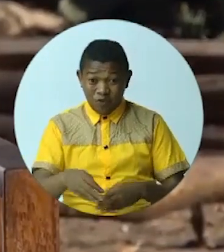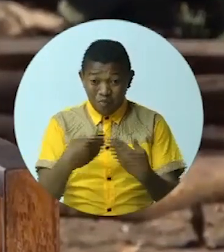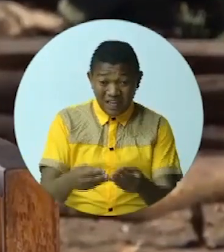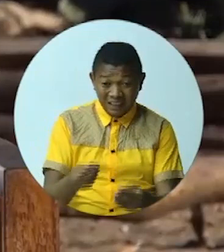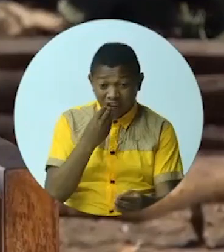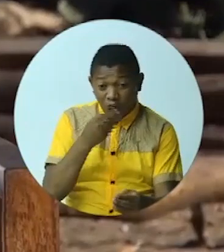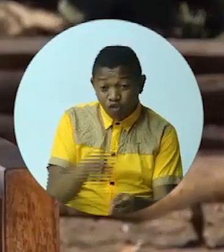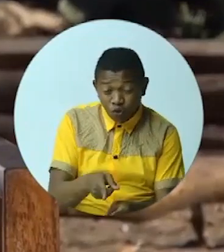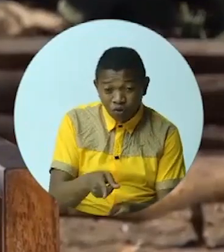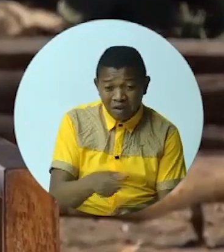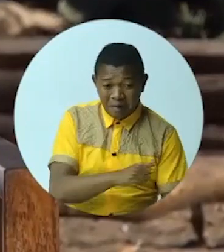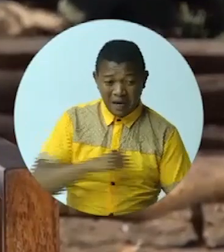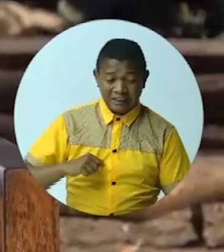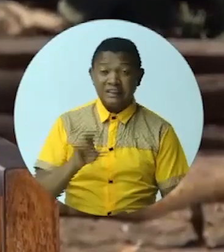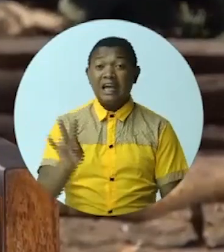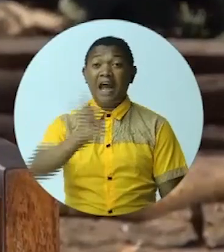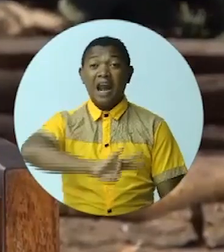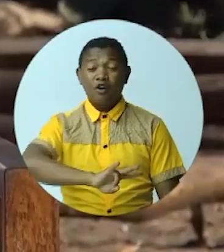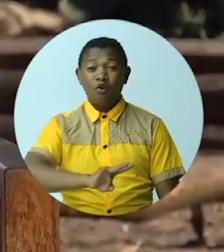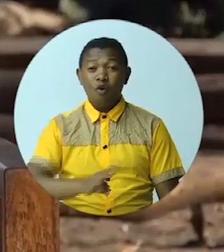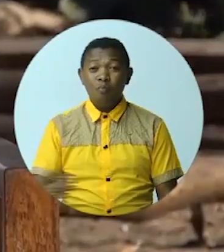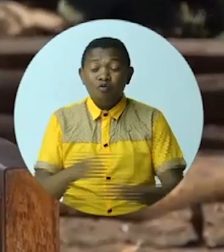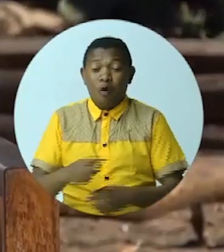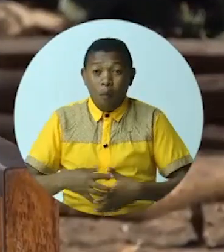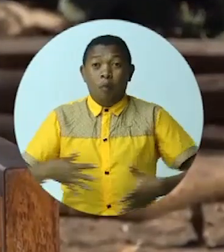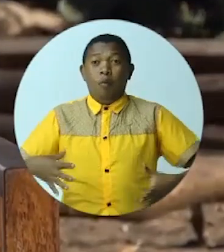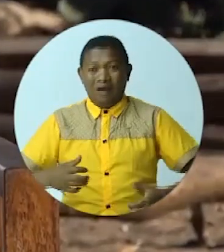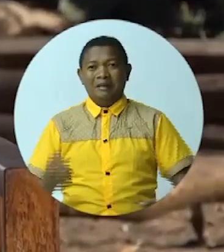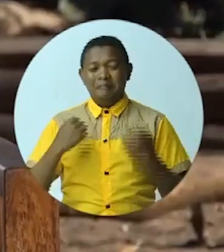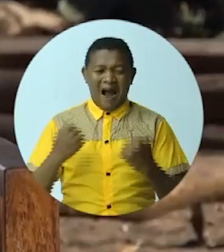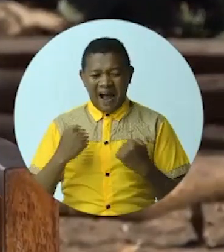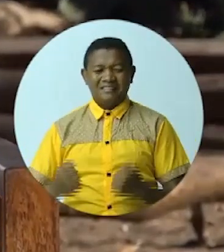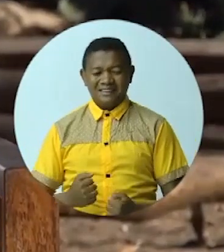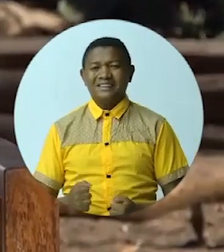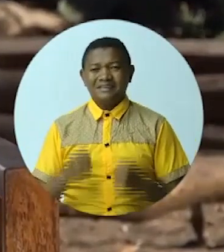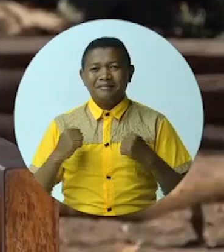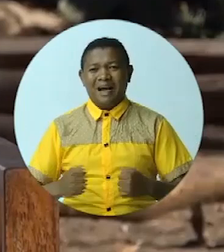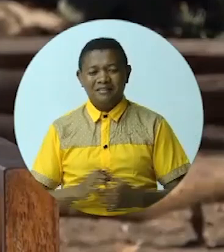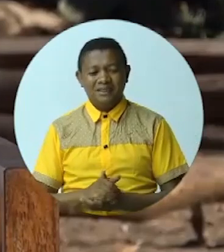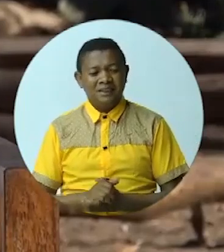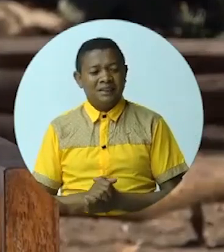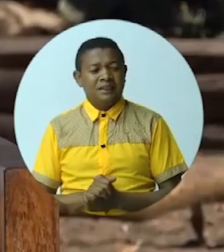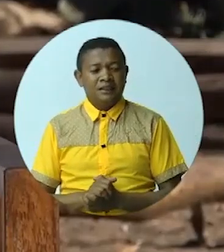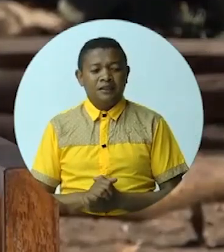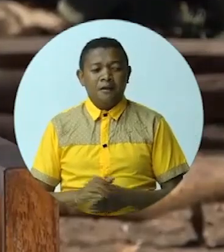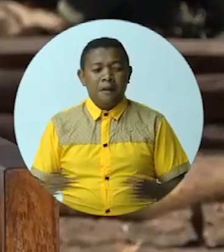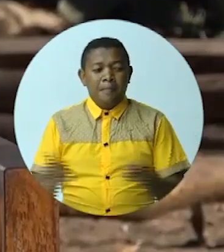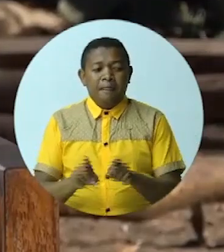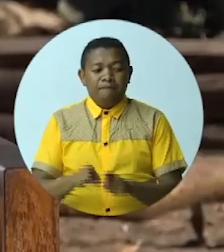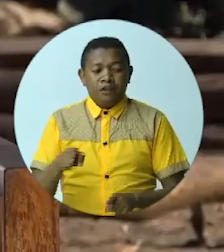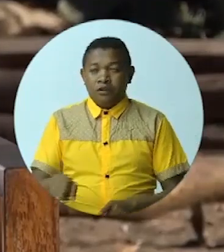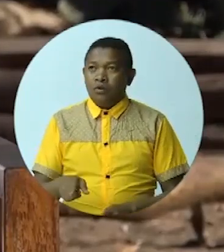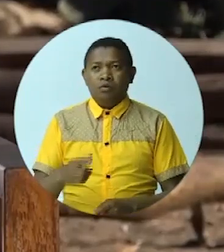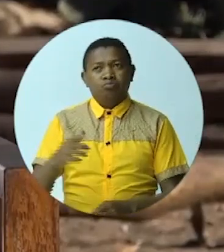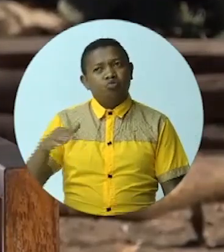Fa manomboka zao kosa dia afaka ray volana sy tapany eo eo a dia efa tonga anaty conteneur